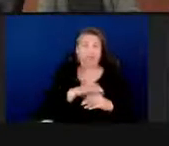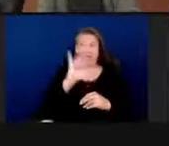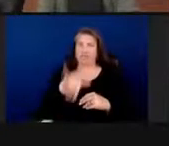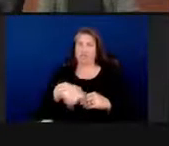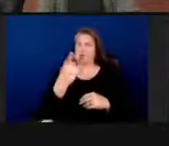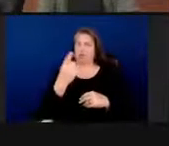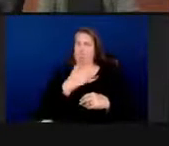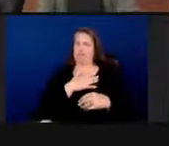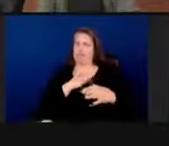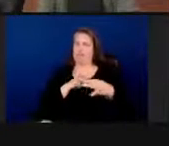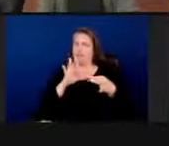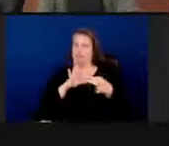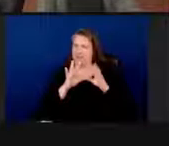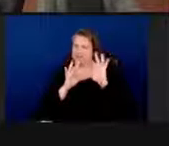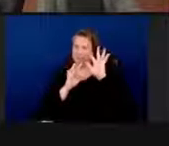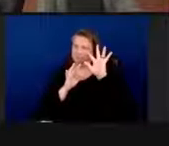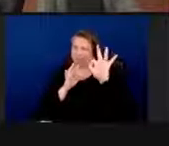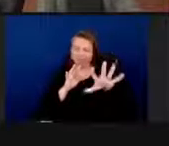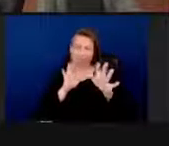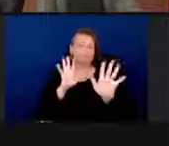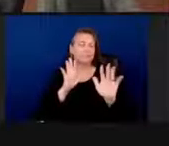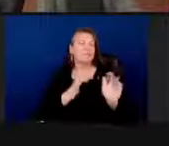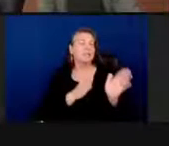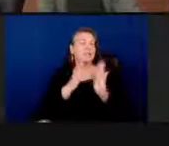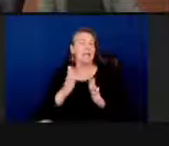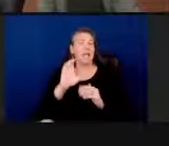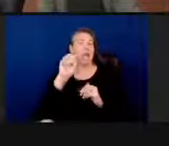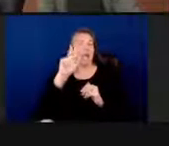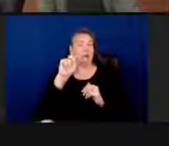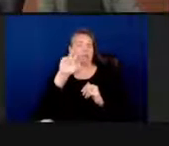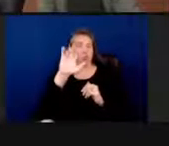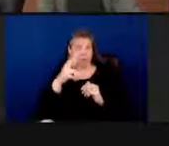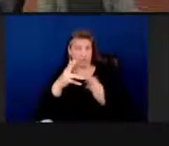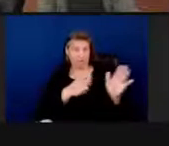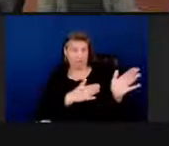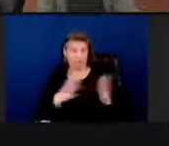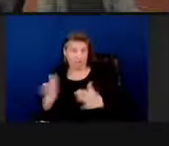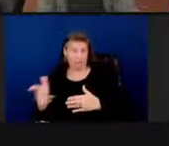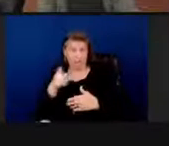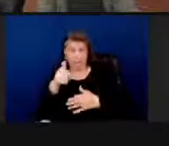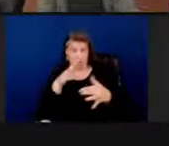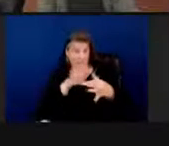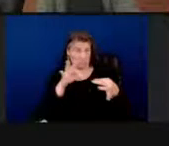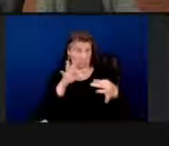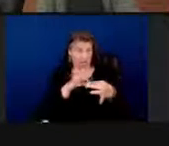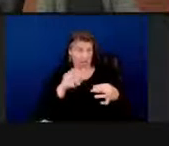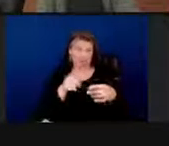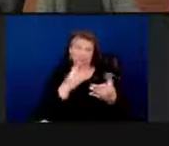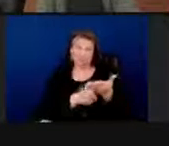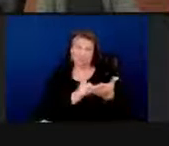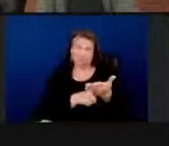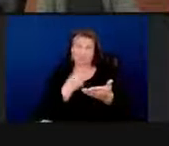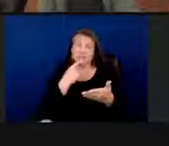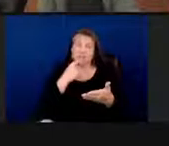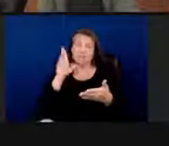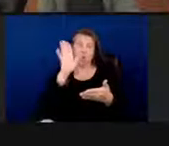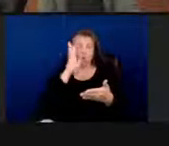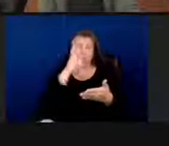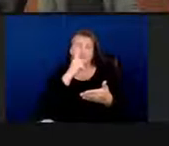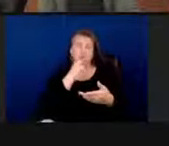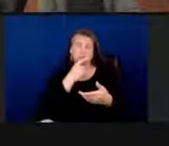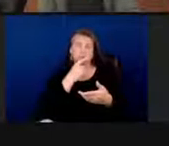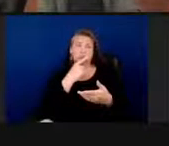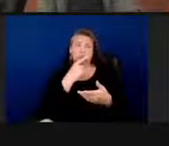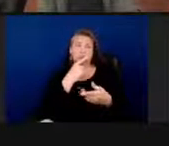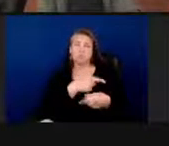الكلمة لتطبيق هذا الموضوع. فأحد التعليقات التي حصلت عليها هو أن خطط التواصل التي تتحدثون عنها وأن